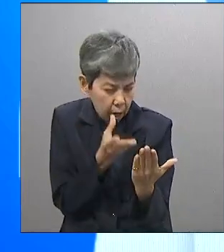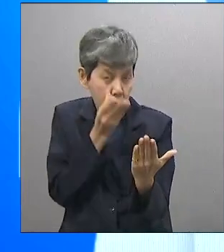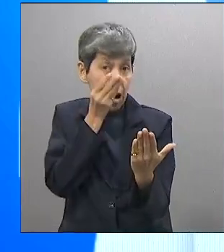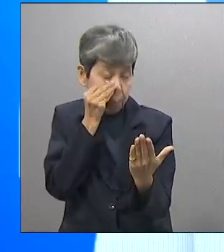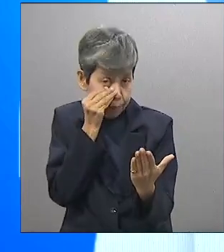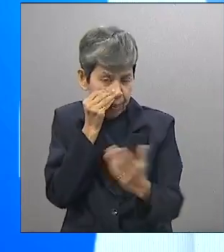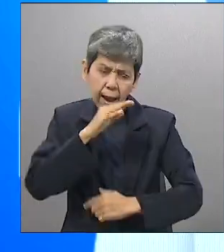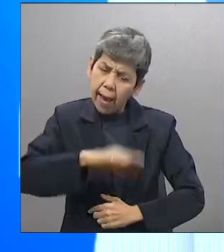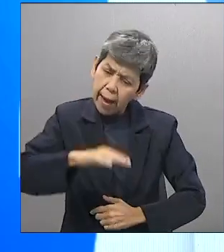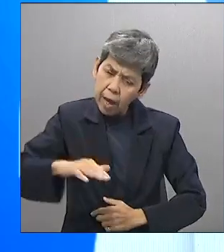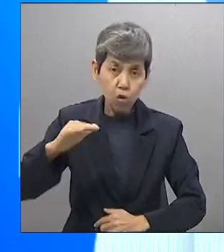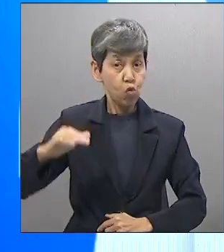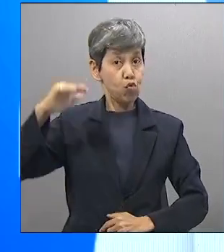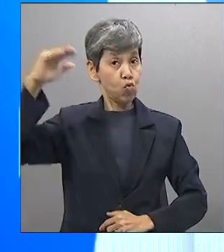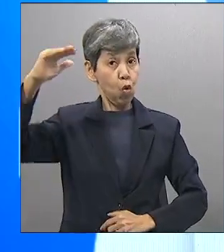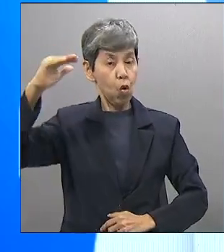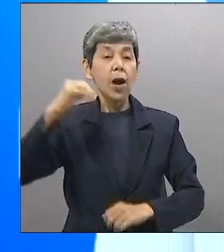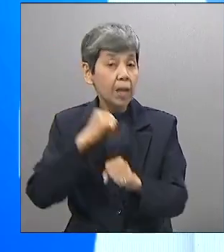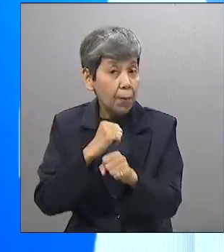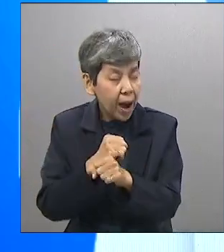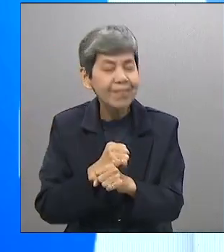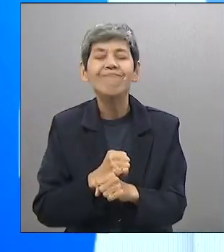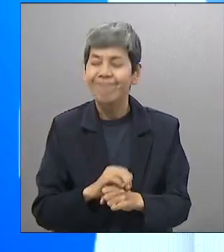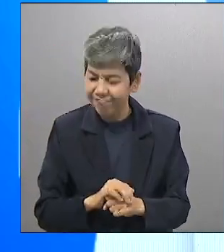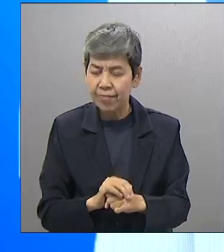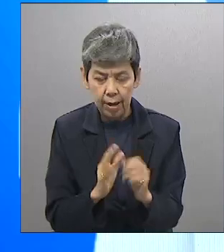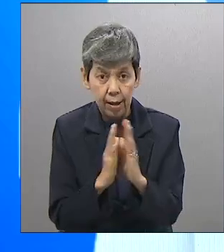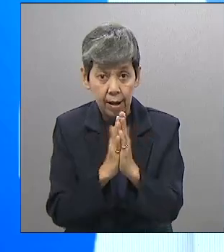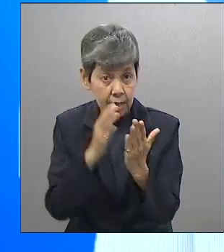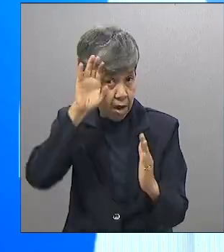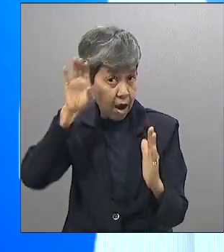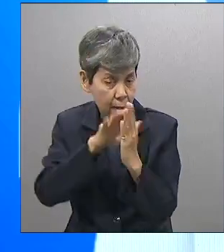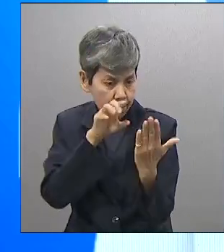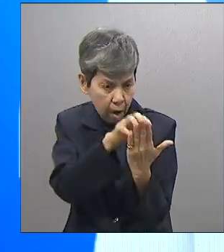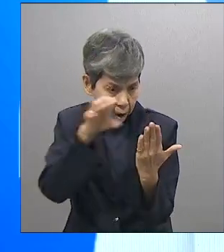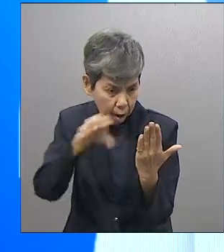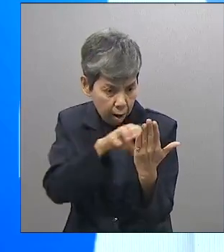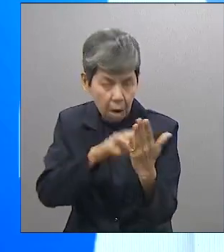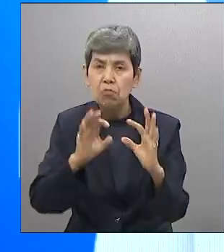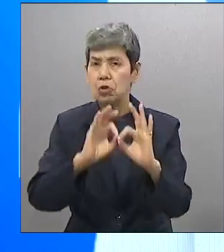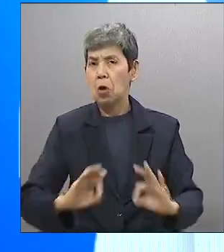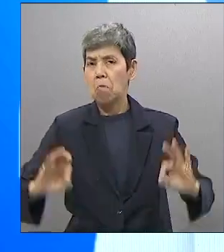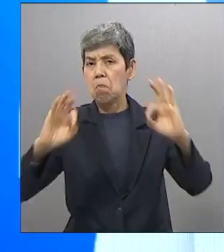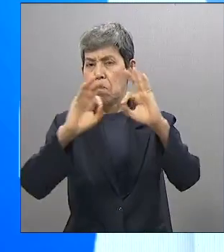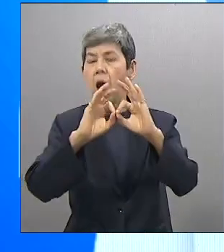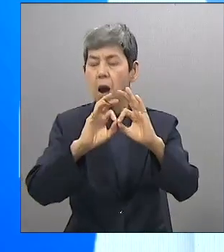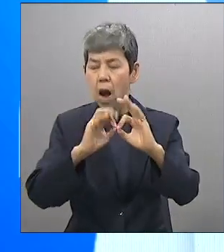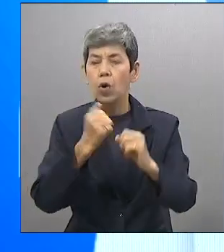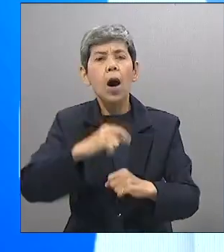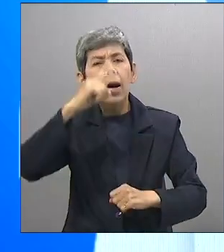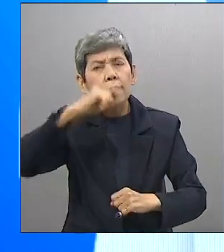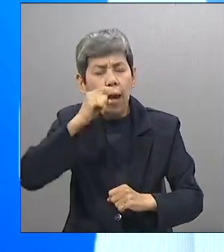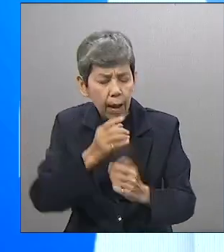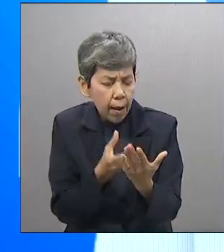จะเป็เด็ๆโตรหืวาวเป็นวายผู้ใหญ่ก็ตามนะคะนางสือภาพร้นแล้วแต่มีคามสำคัญสามารถสนับสนนเดกไทย